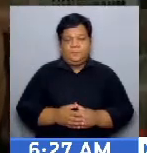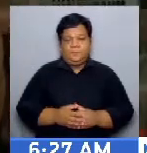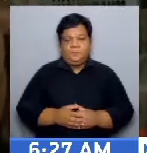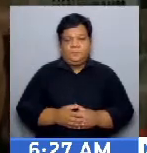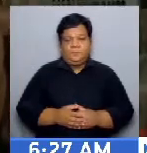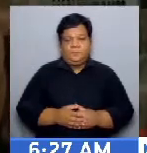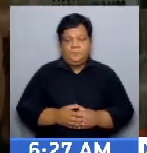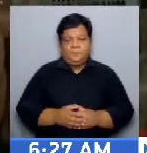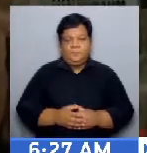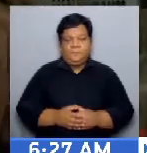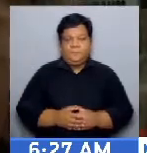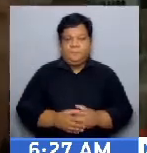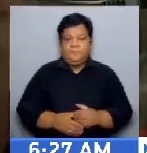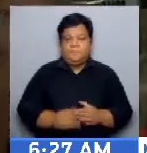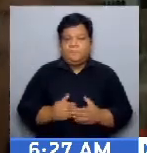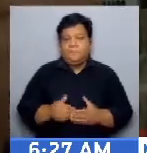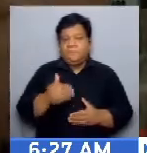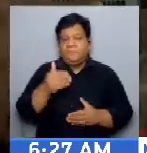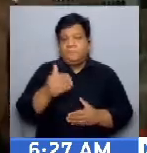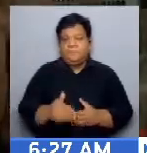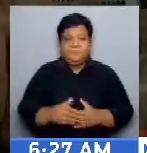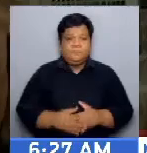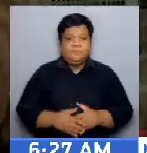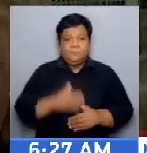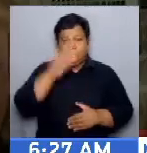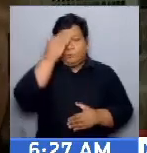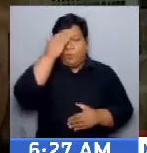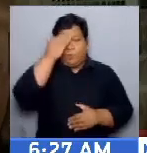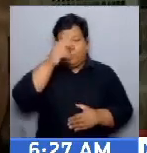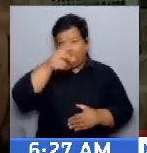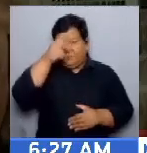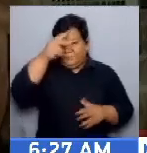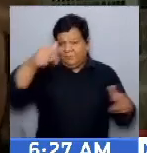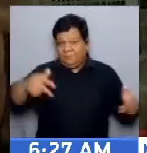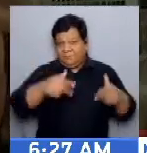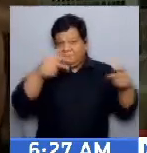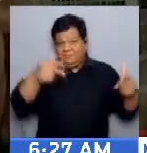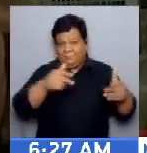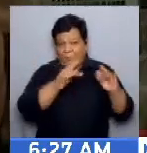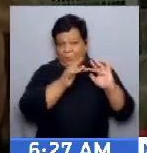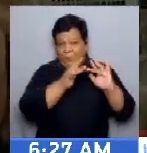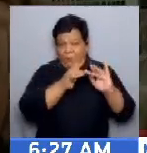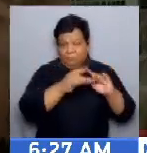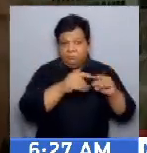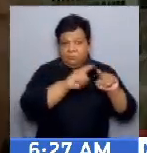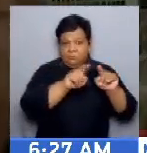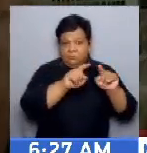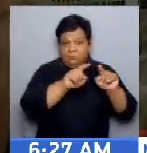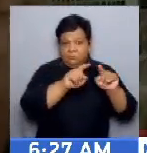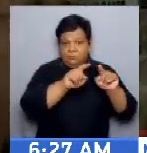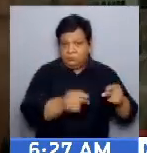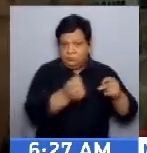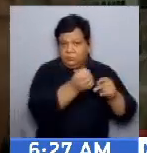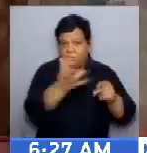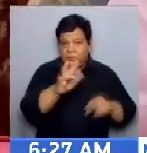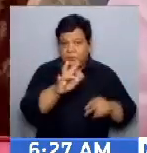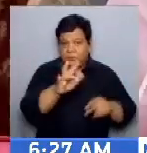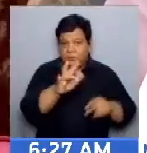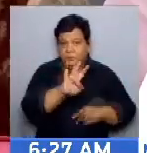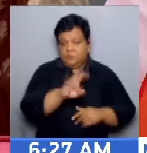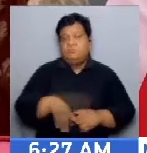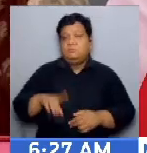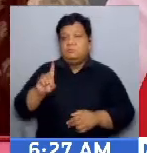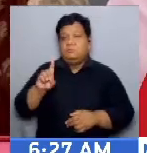Pitong illegal na isabong website ang naipasara na raw ng Department of Interior and Local Government. Ayon kay Yusek